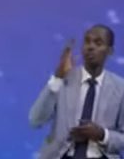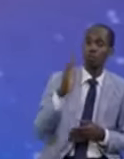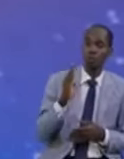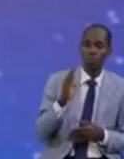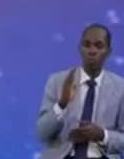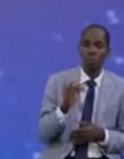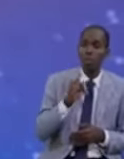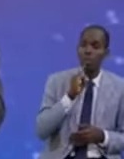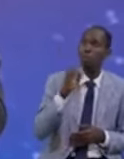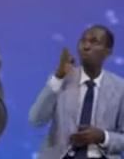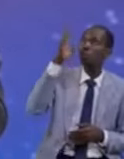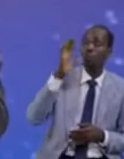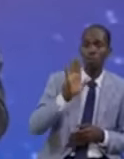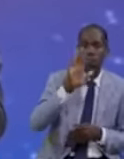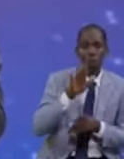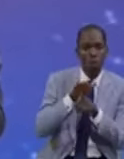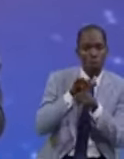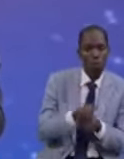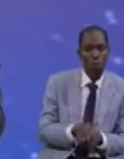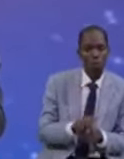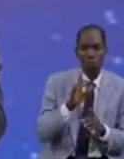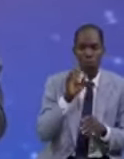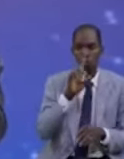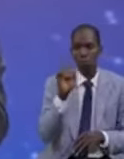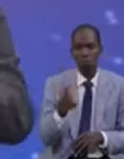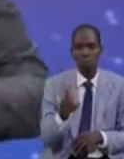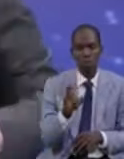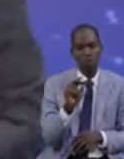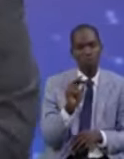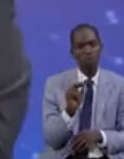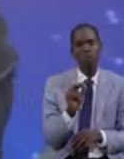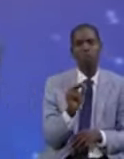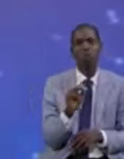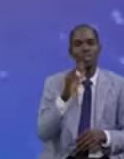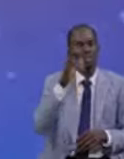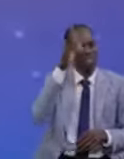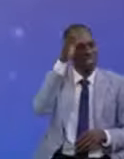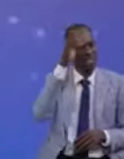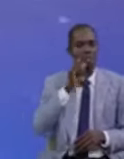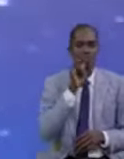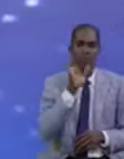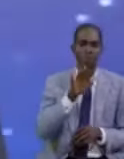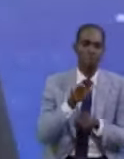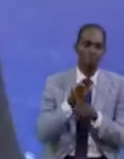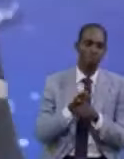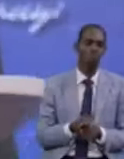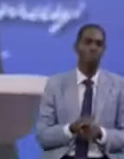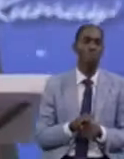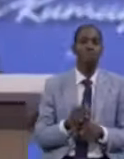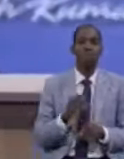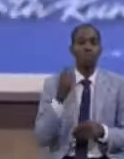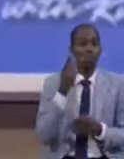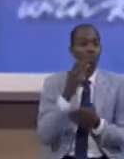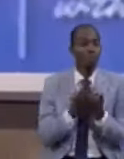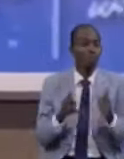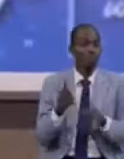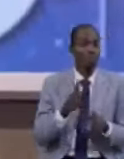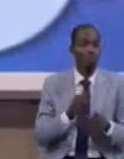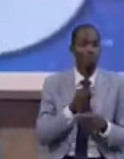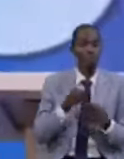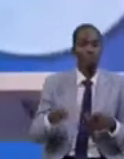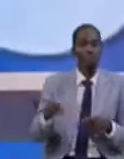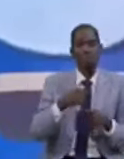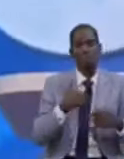oppresseur qui est ton oppresseur certaines personnes quand ils ont l'oppression ou la dépression